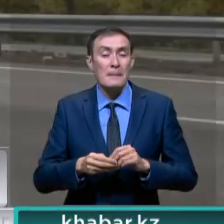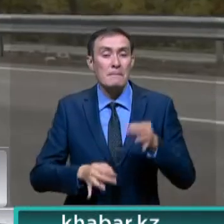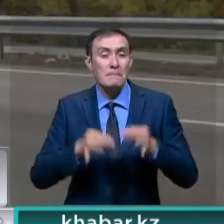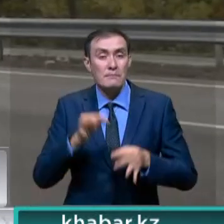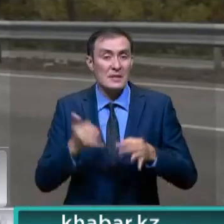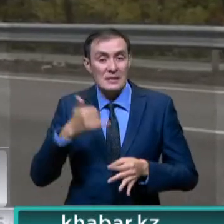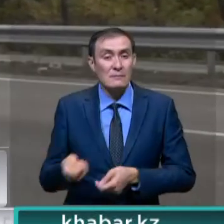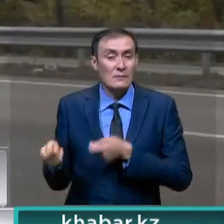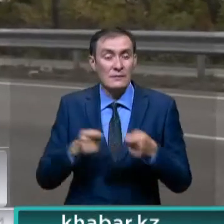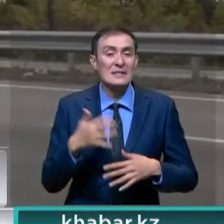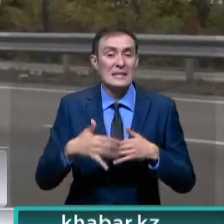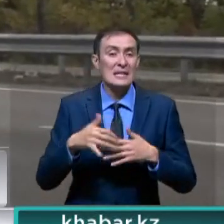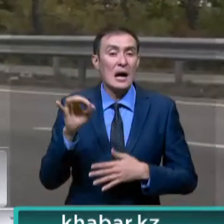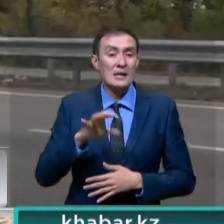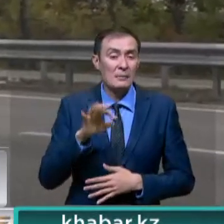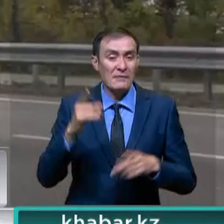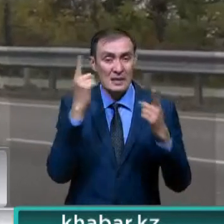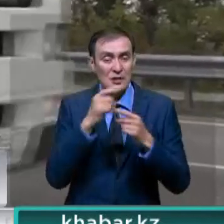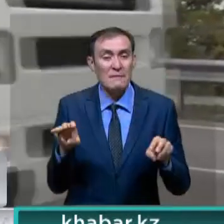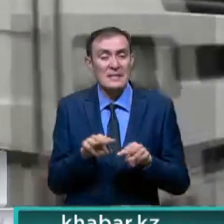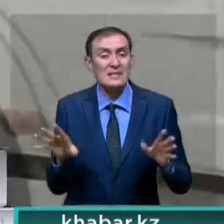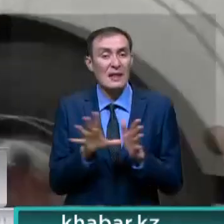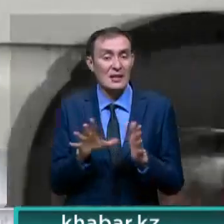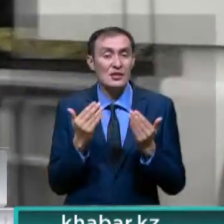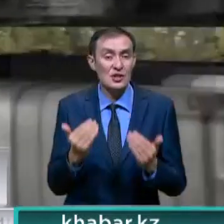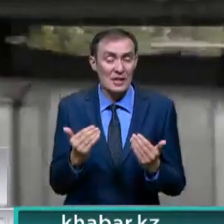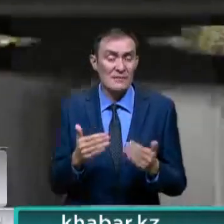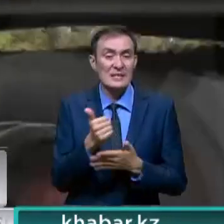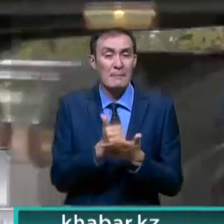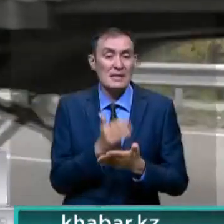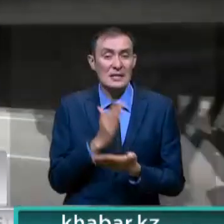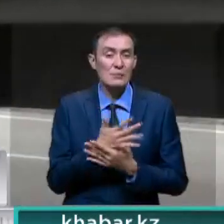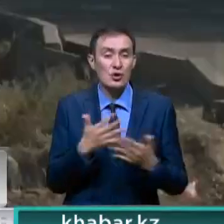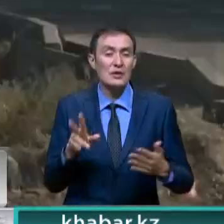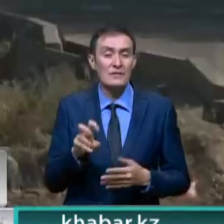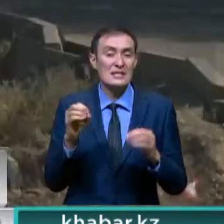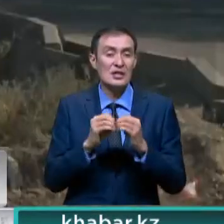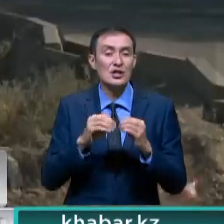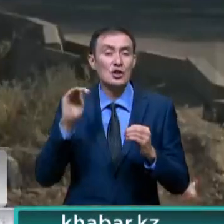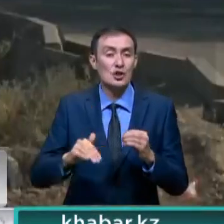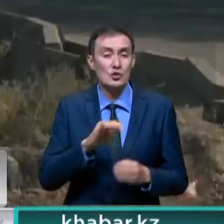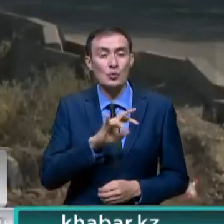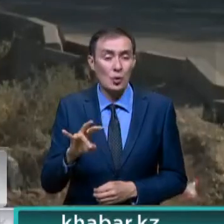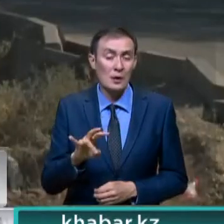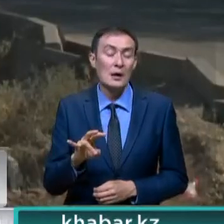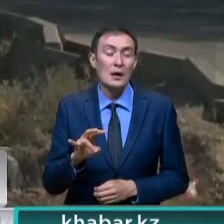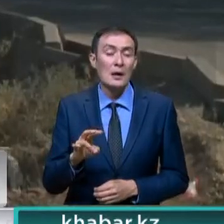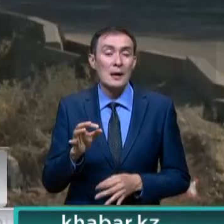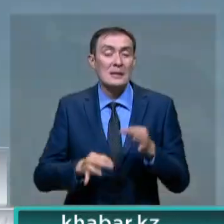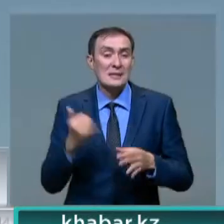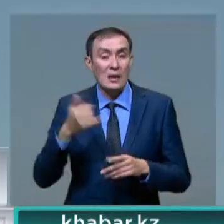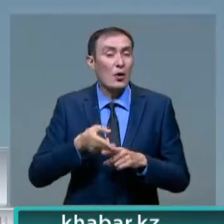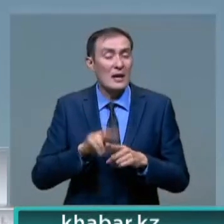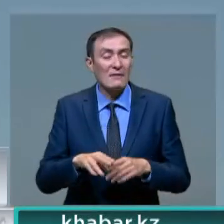горючего поставят уже в середине октября, сообщили в Минэнерго. Сейчас в запасе есть свыше 210 тысяч тонн солярки,